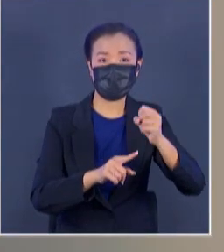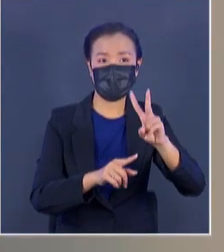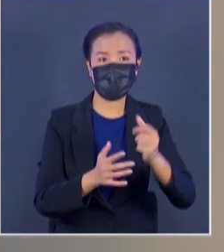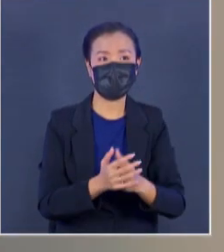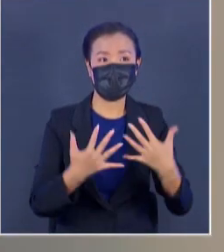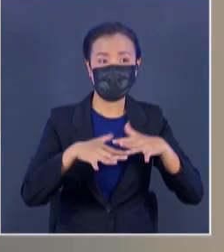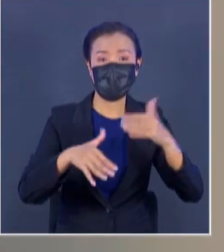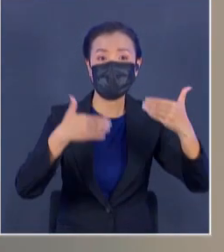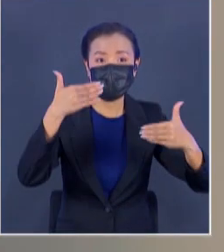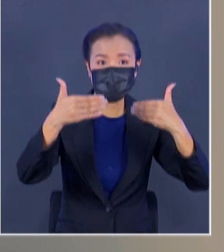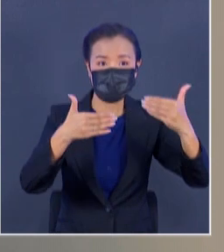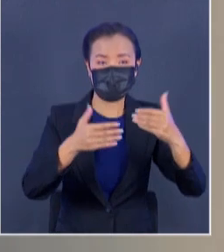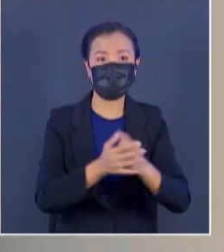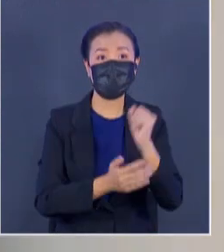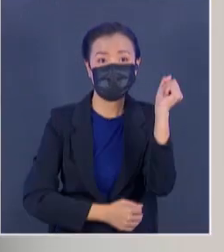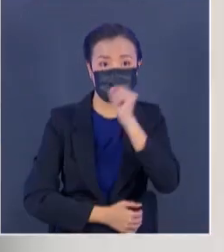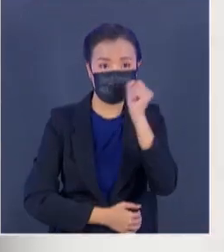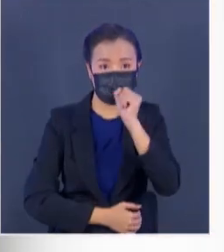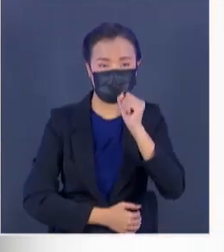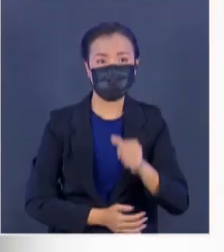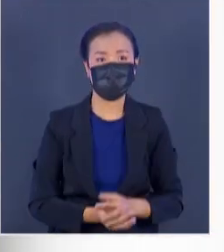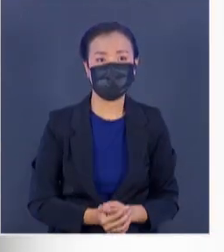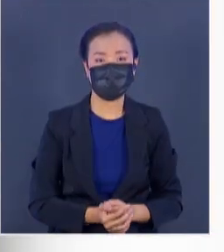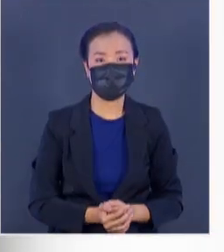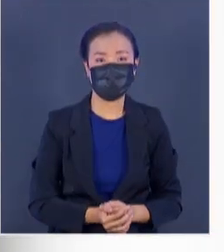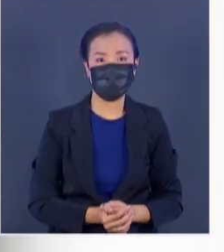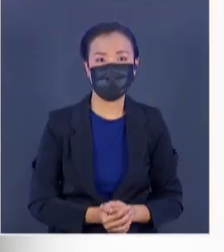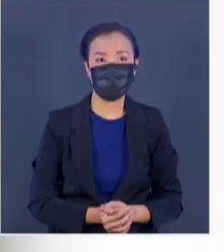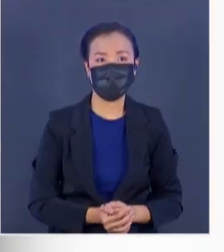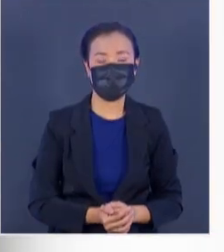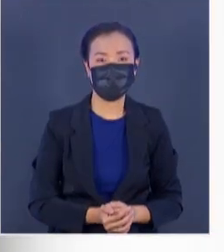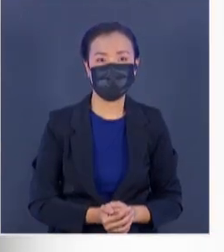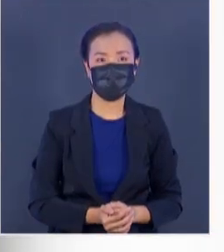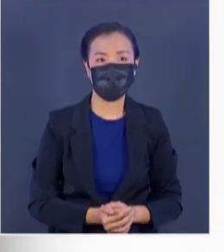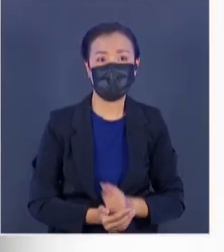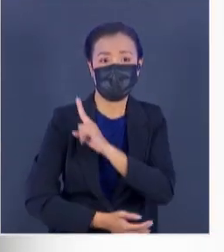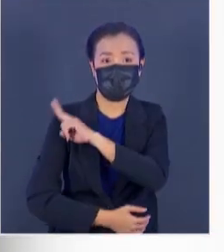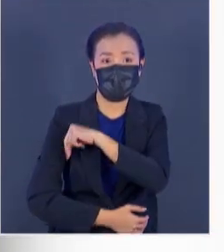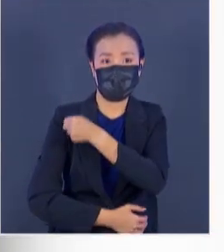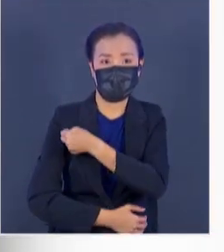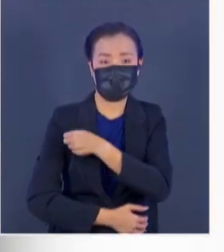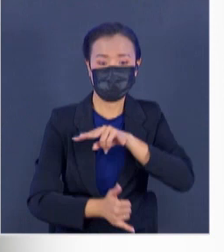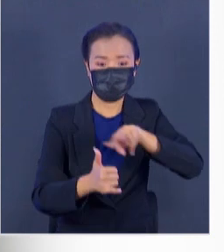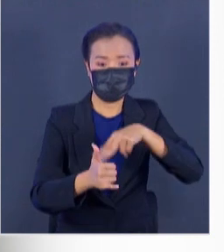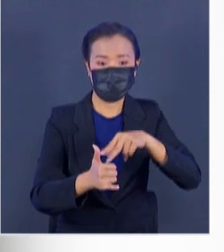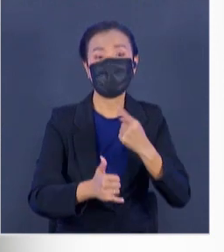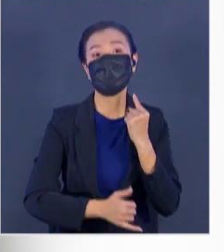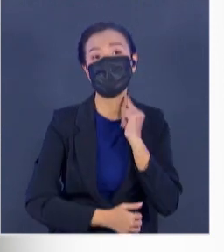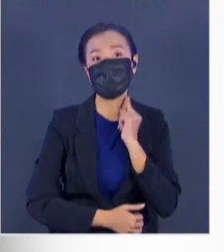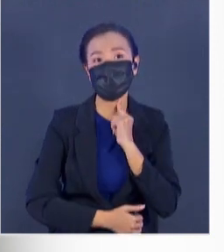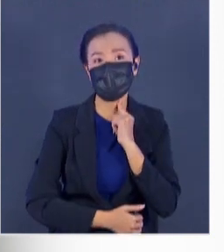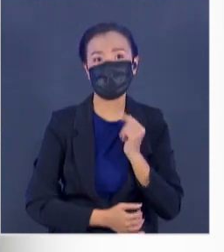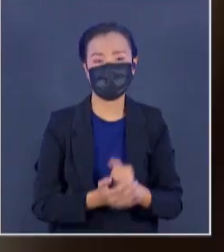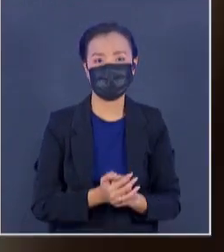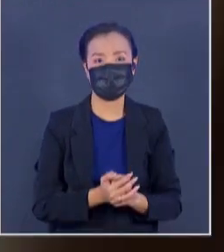น BNK48 Third Album Warata People 2 Shot นะคะที่ Union Mall แล้วก็ได้ไปโรงพยาบาลแห่งหนึ่งเพื่อรักษาทอมซินอักเสบค่ะ